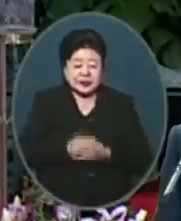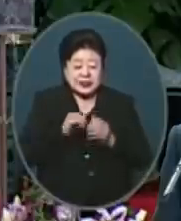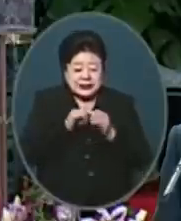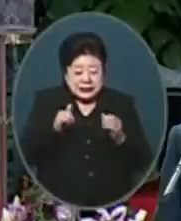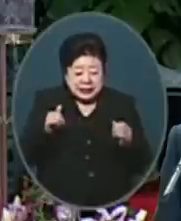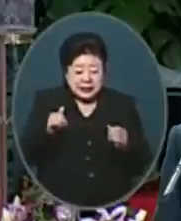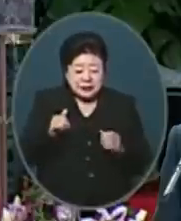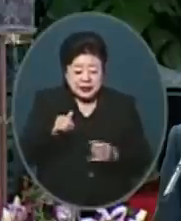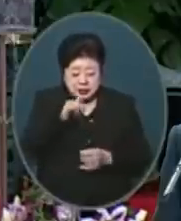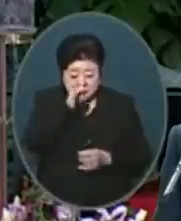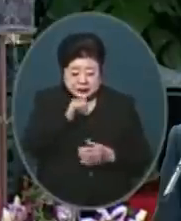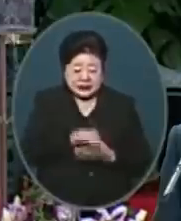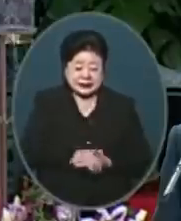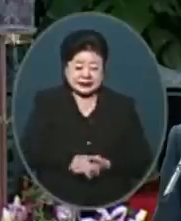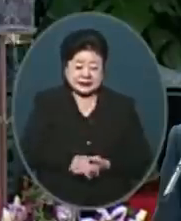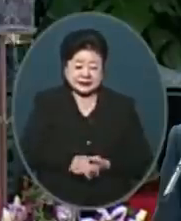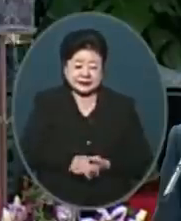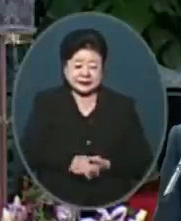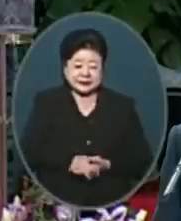사랑하는 사람이 있습니다.